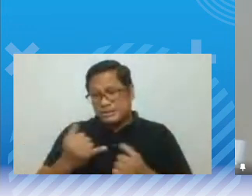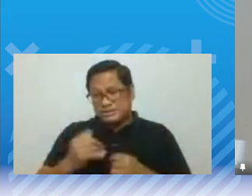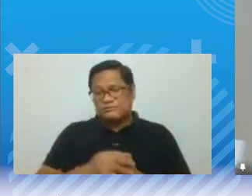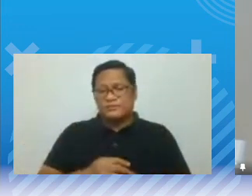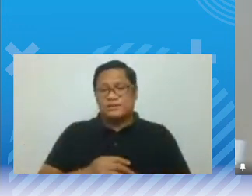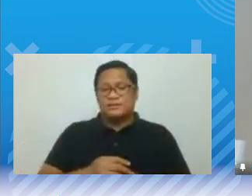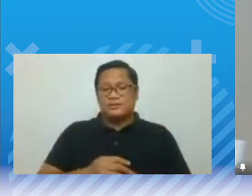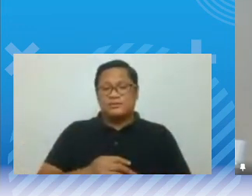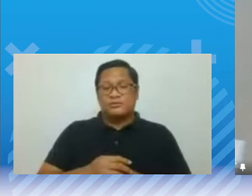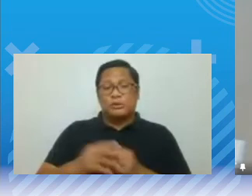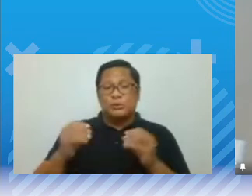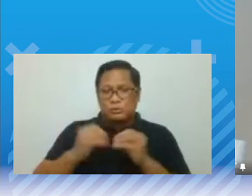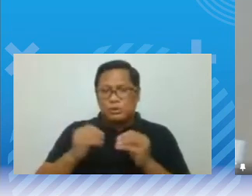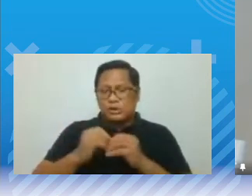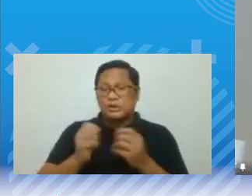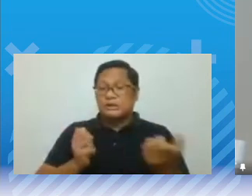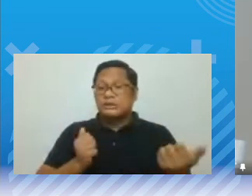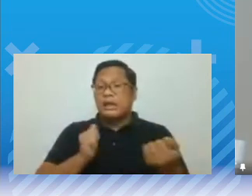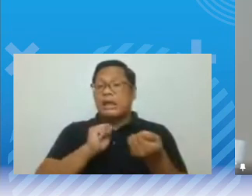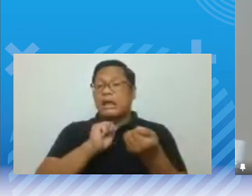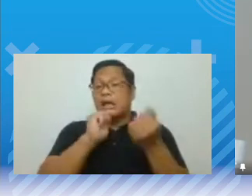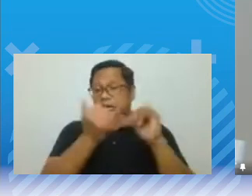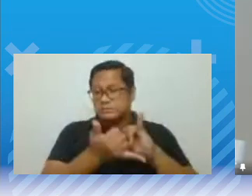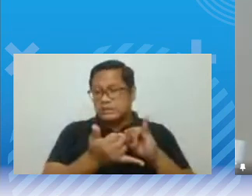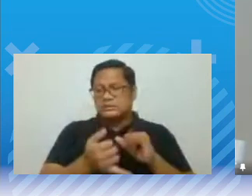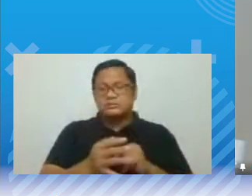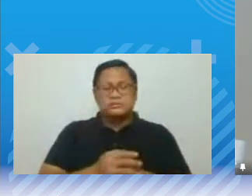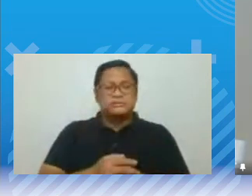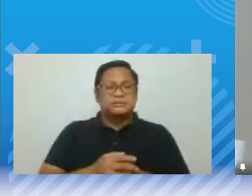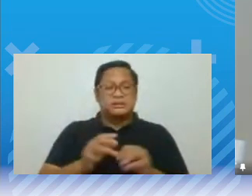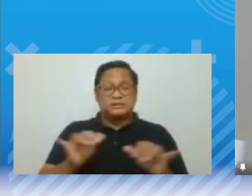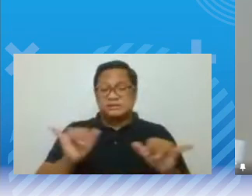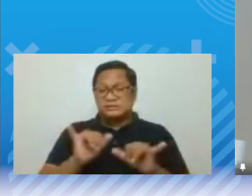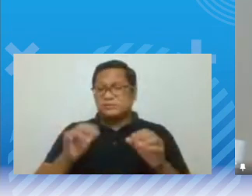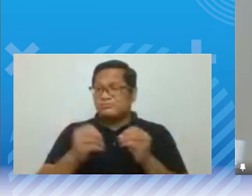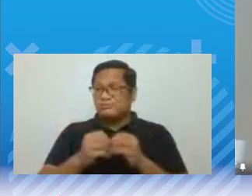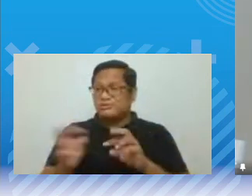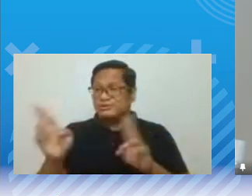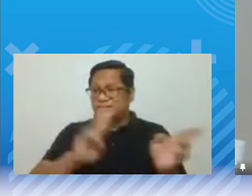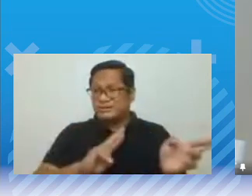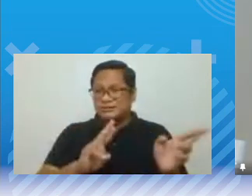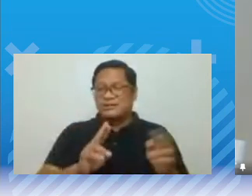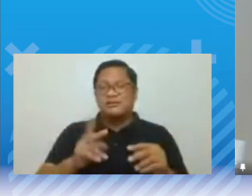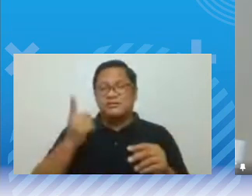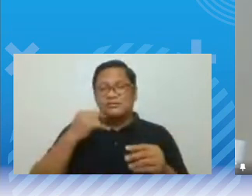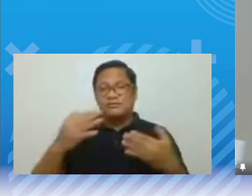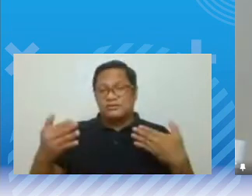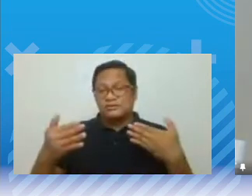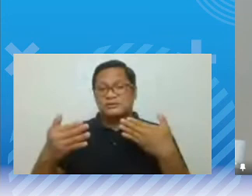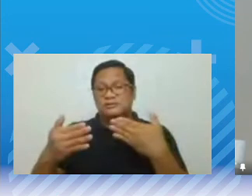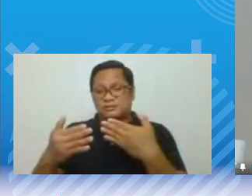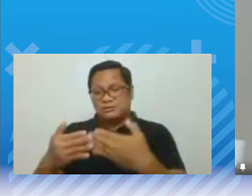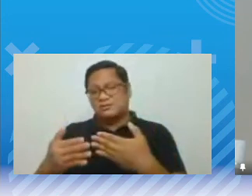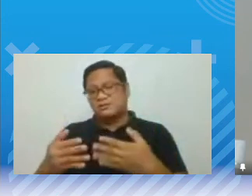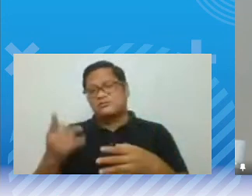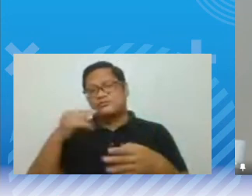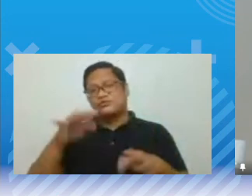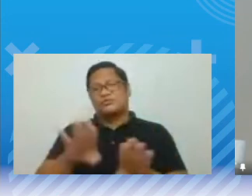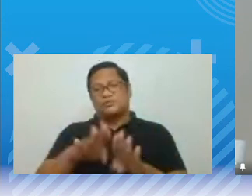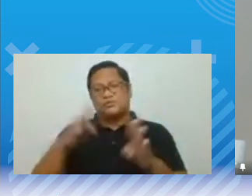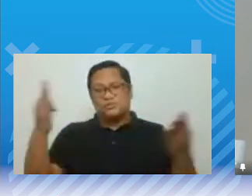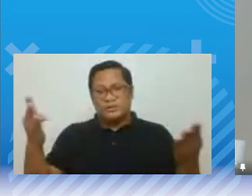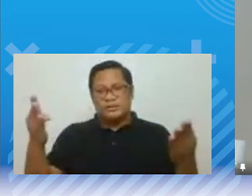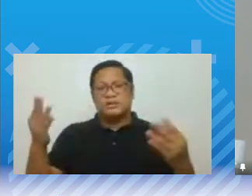mas maka-adjust po tayo ng maayos at mas maging handa tayo sa darating na pagbubukas